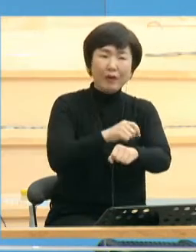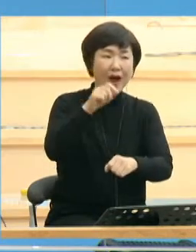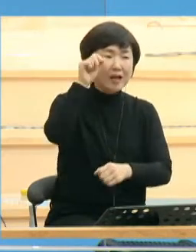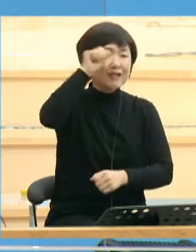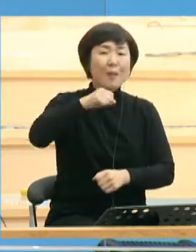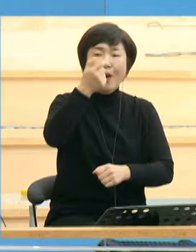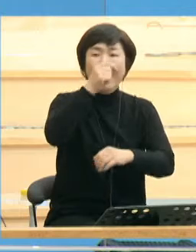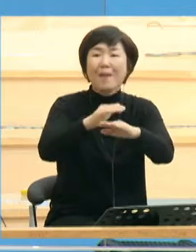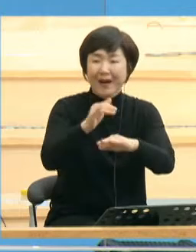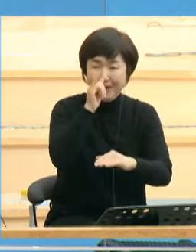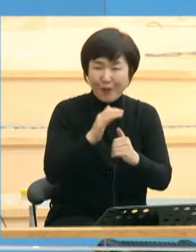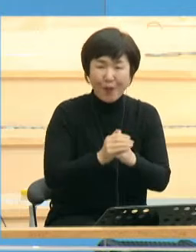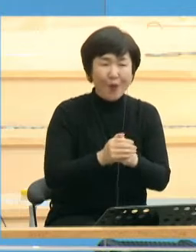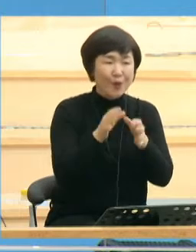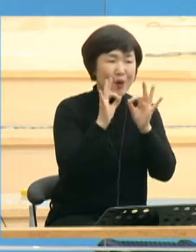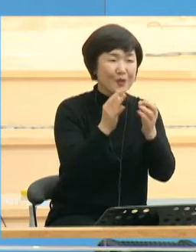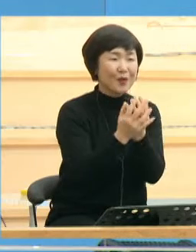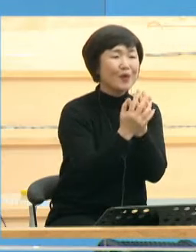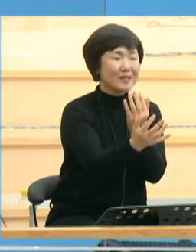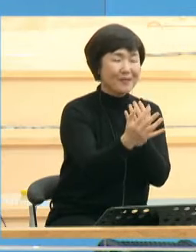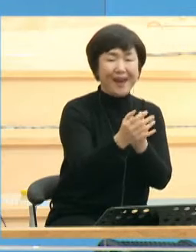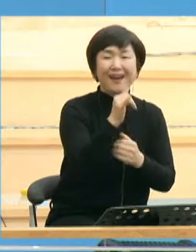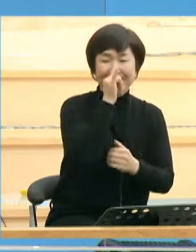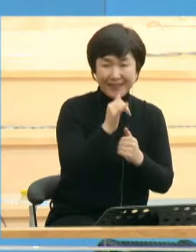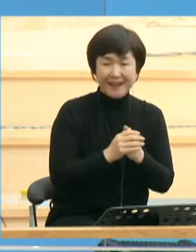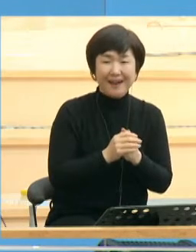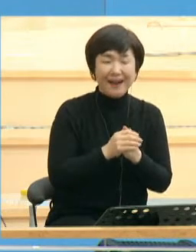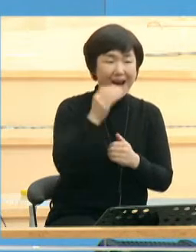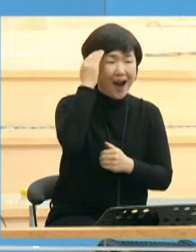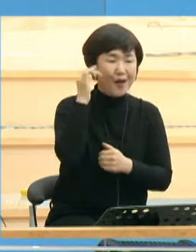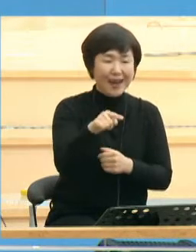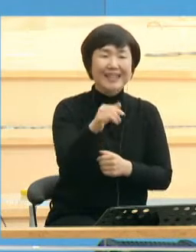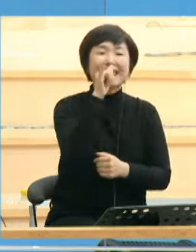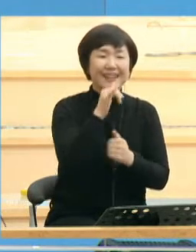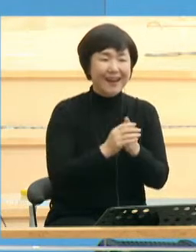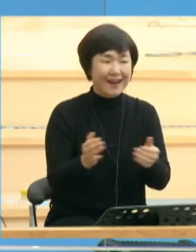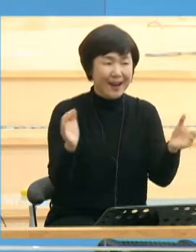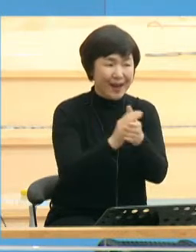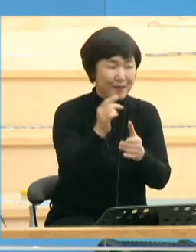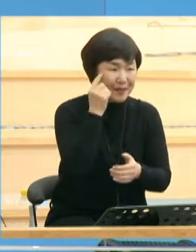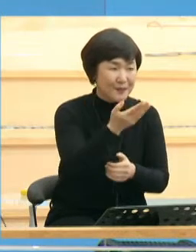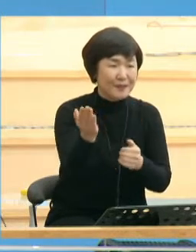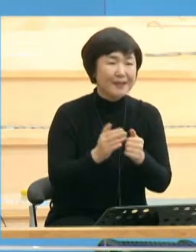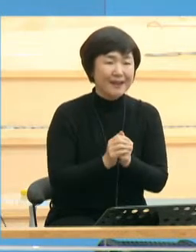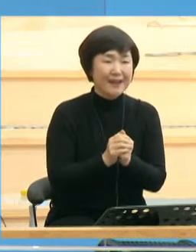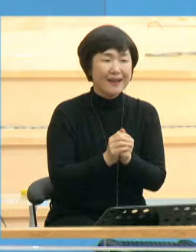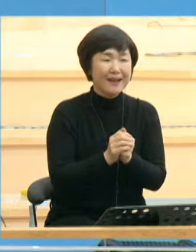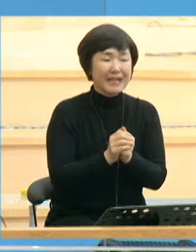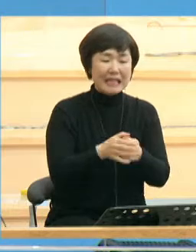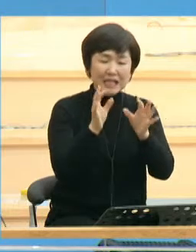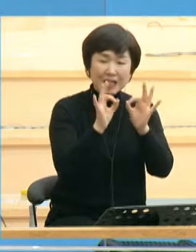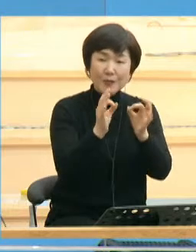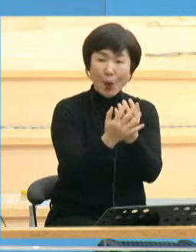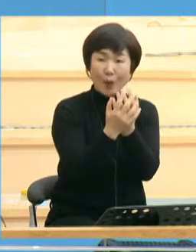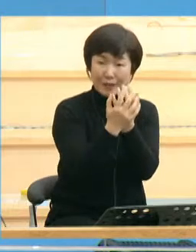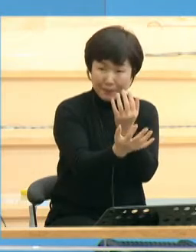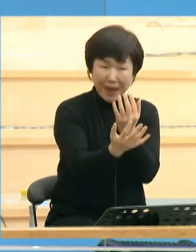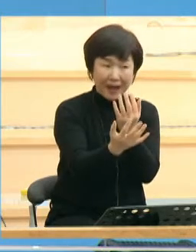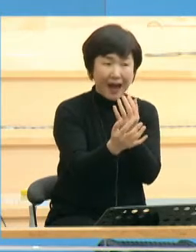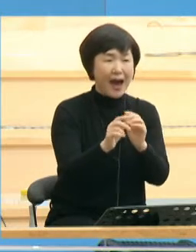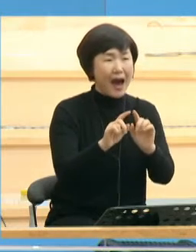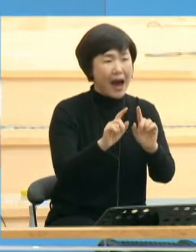급료 처하기도 했다 한국교회의 있다 아멘 있습니까 우리가 뭐 사실 금요철야 가 아닙니다 많은